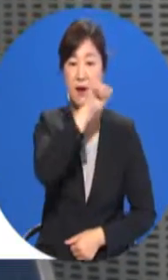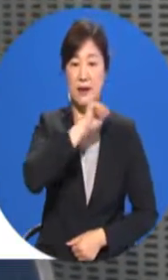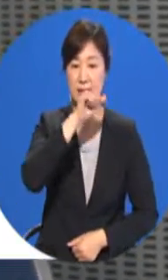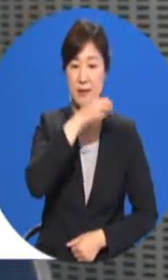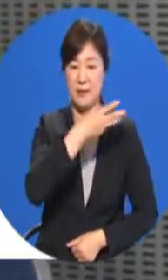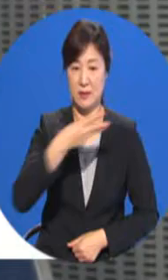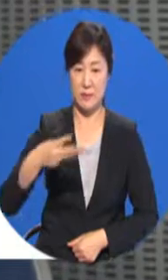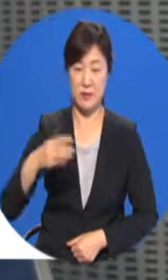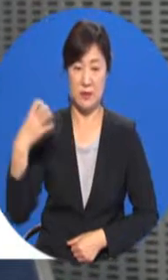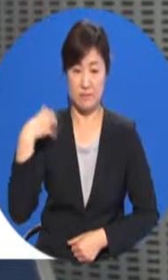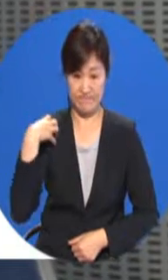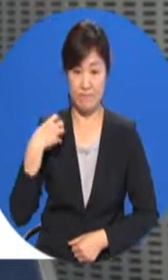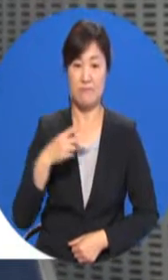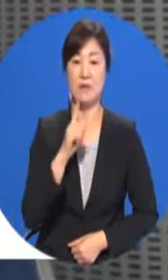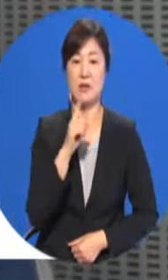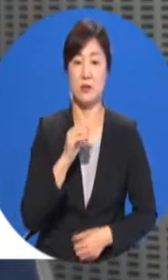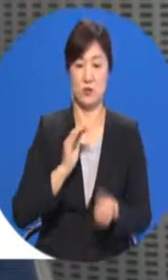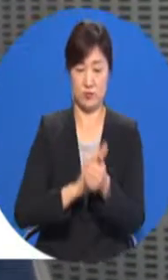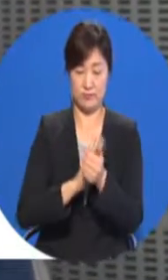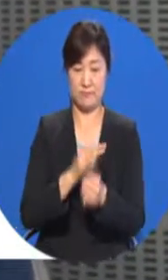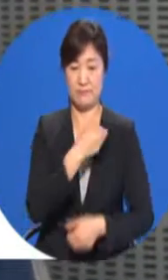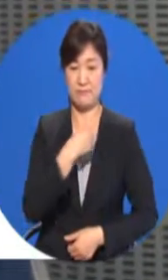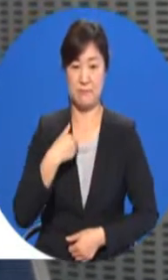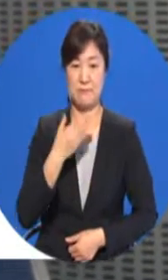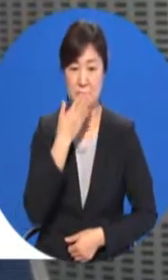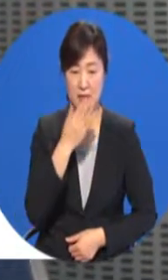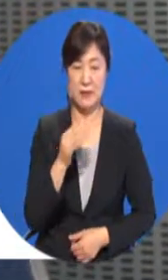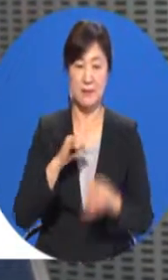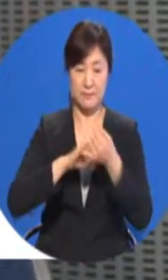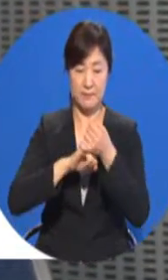충분히 우리가 지원할 수 있겠다. 그리고